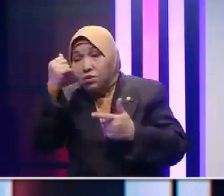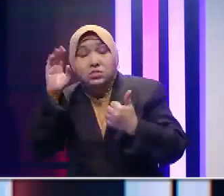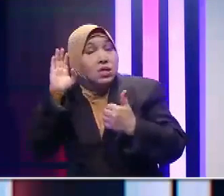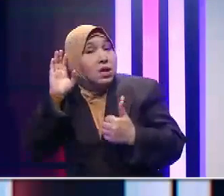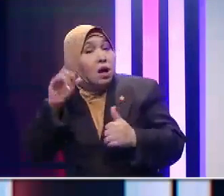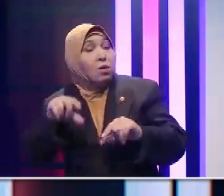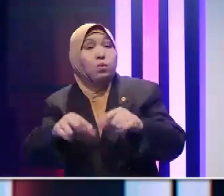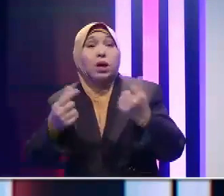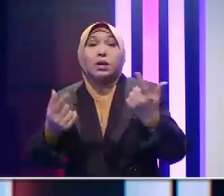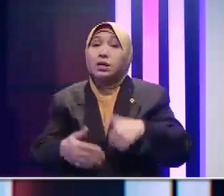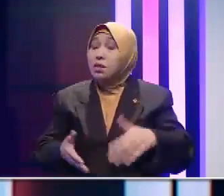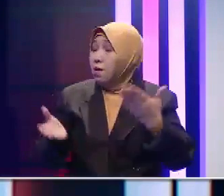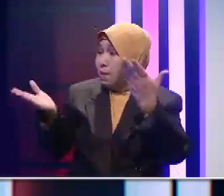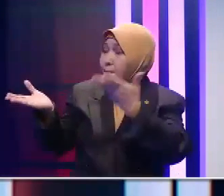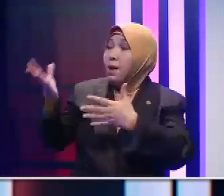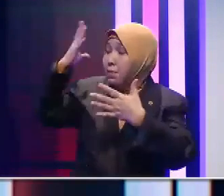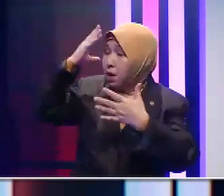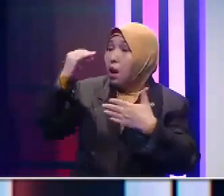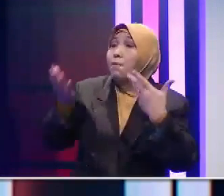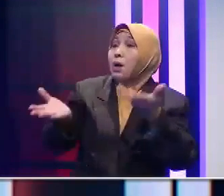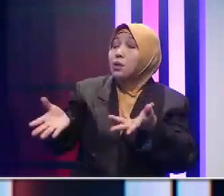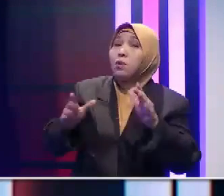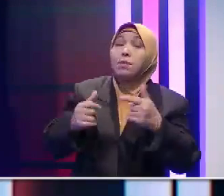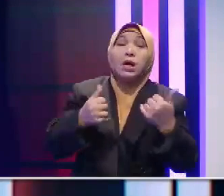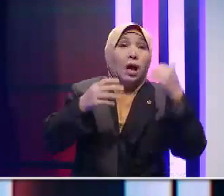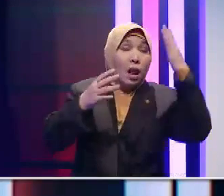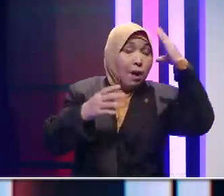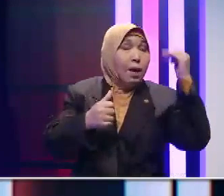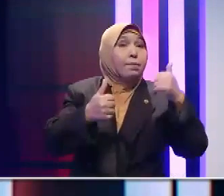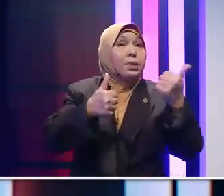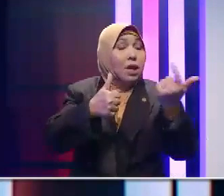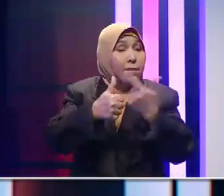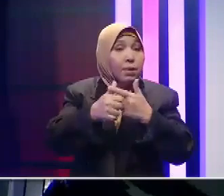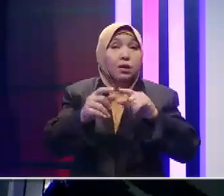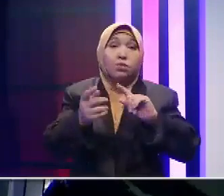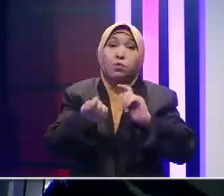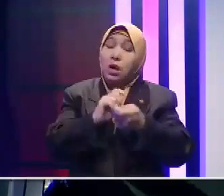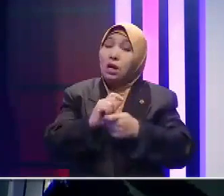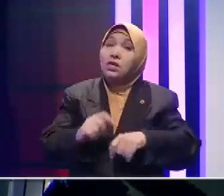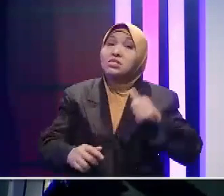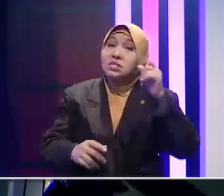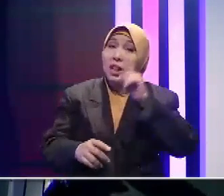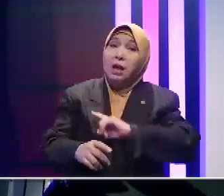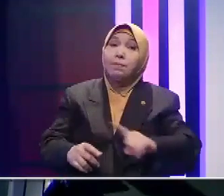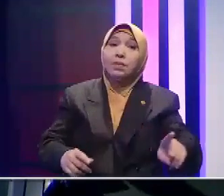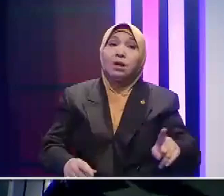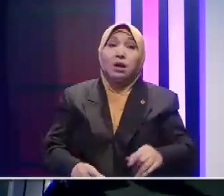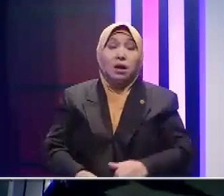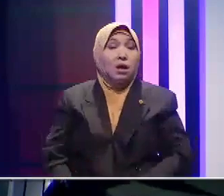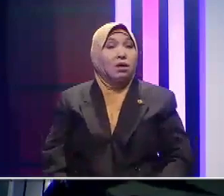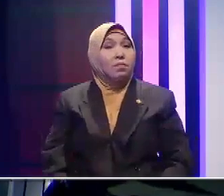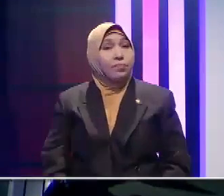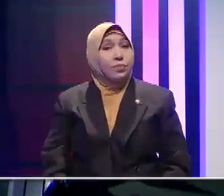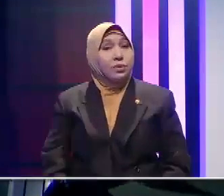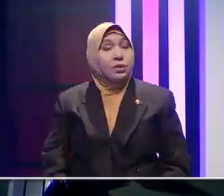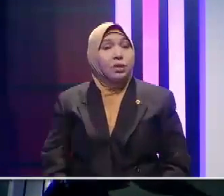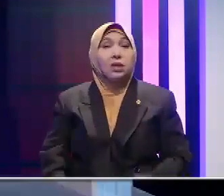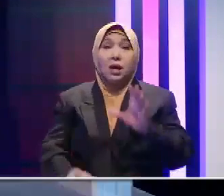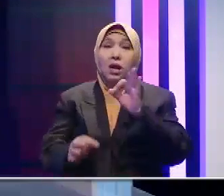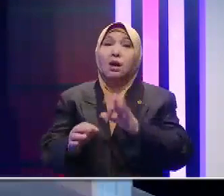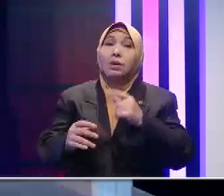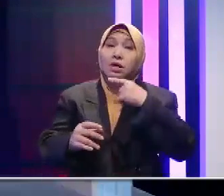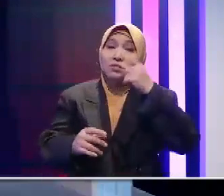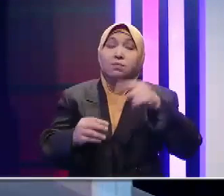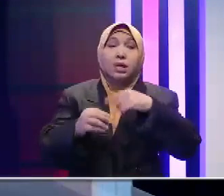pengalaman Brother Abdul Ghani sendiri, macam mana pengalaman pertama memeluk Islam tu? Apa perkongsian yang boleh dikongsi sikit? Alhamdulillah, kalau nak